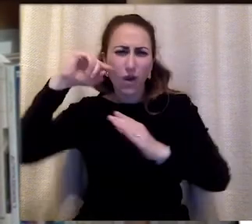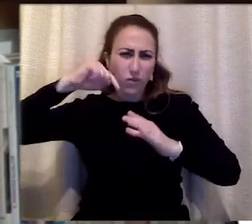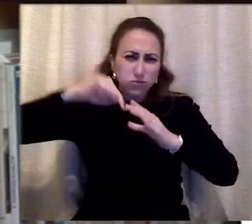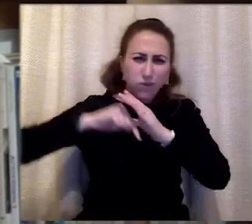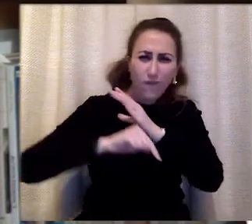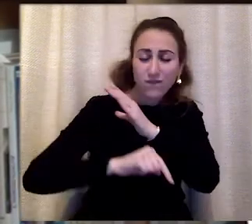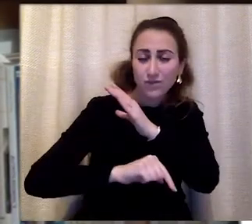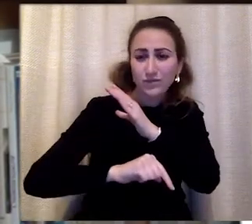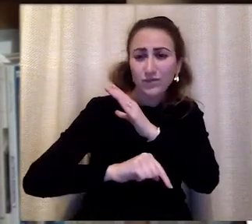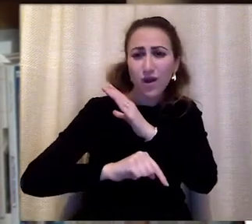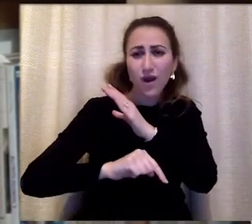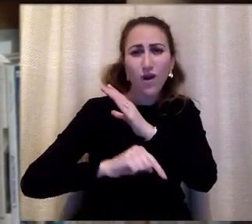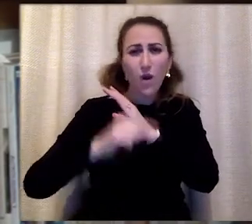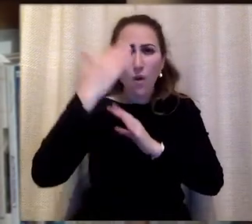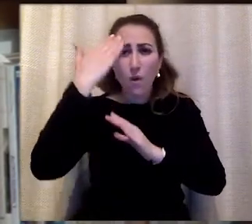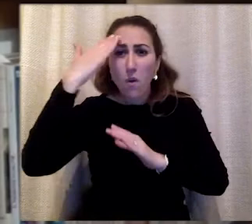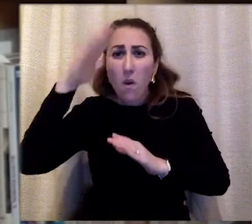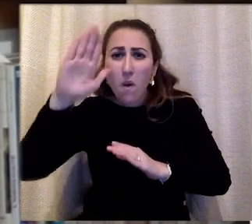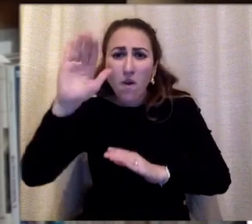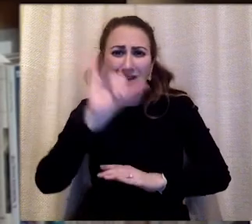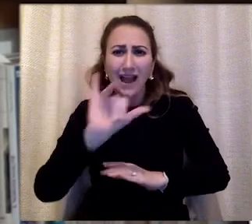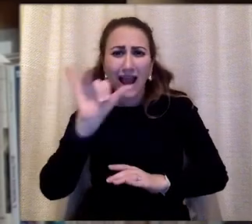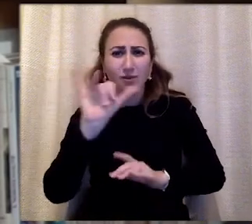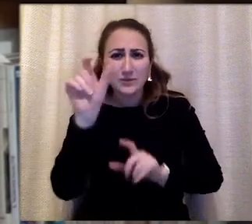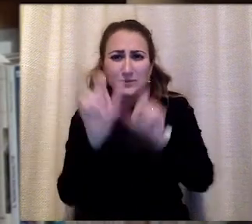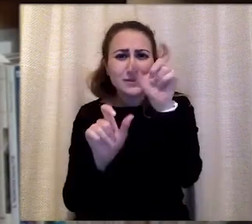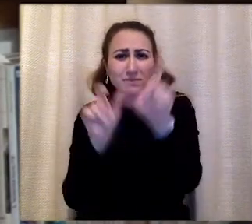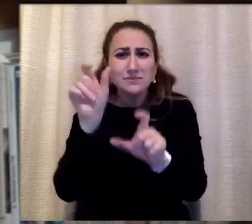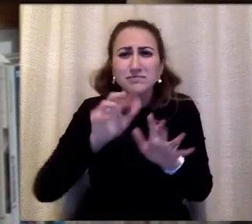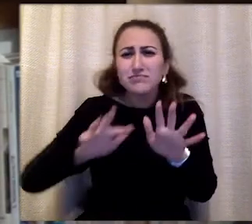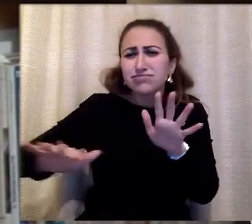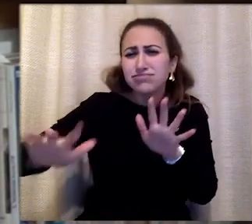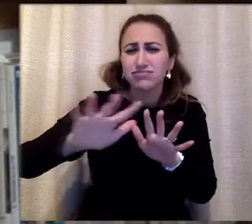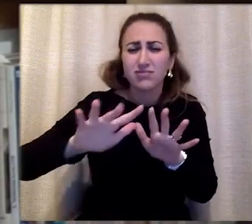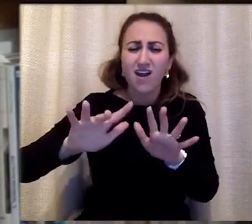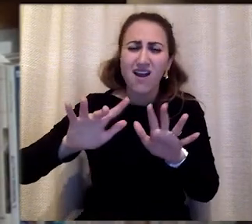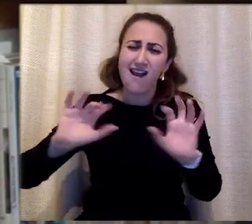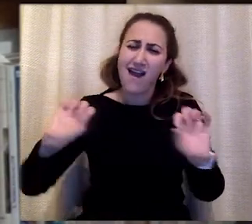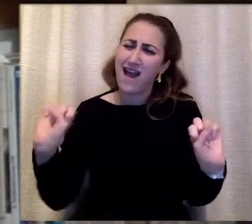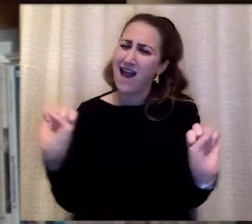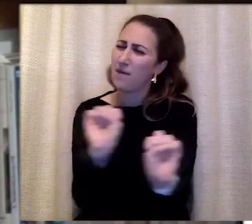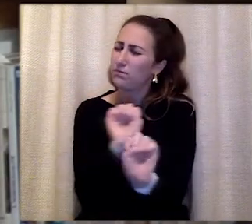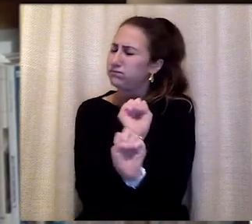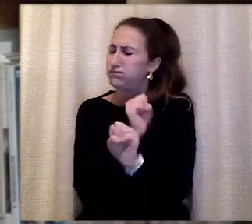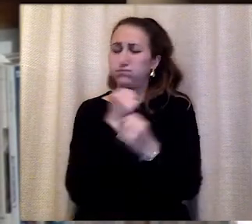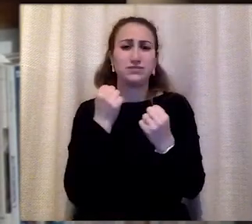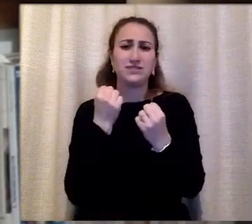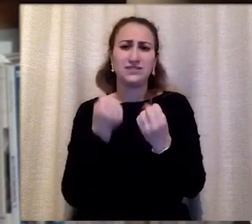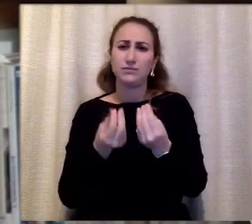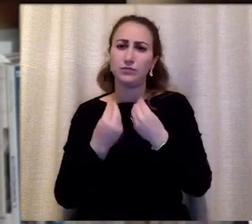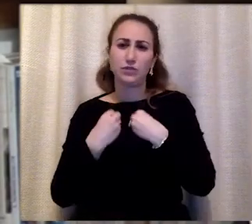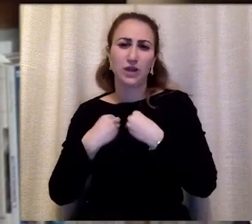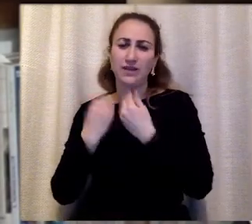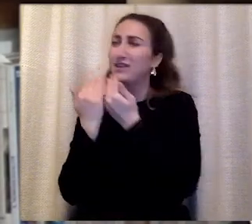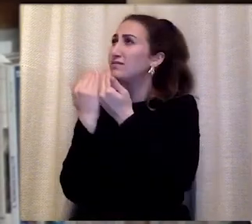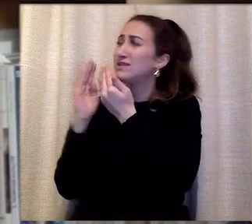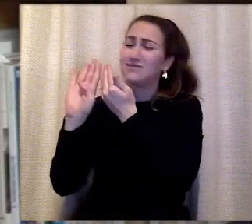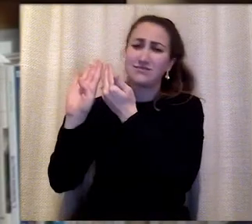profondeur, ni aucune autre créature ne pourra nous séparer de l'amour de Dieu